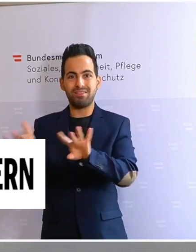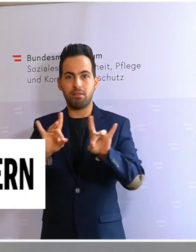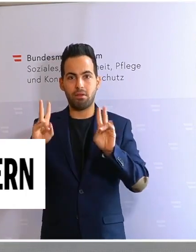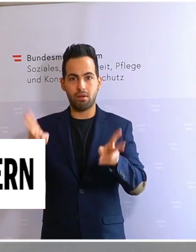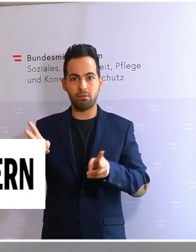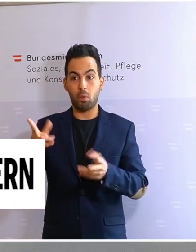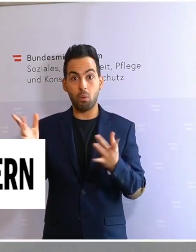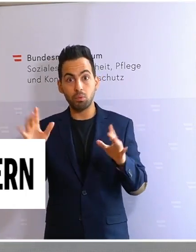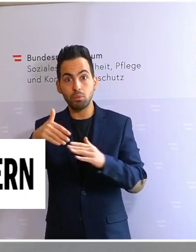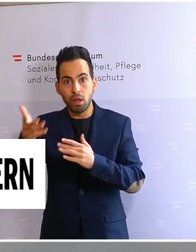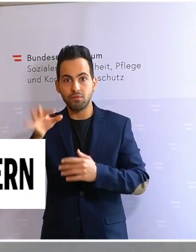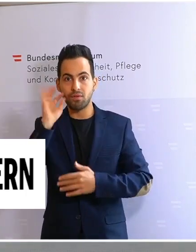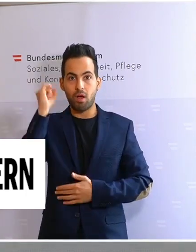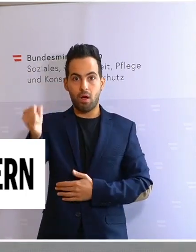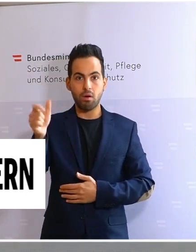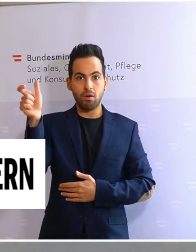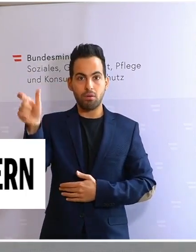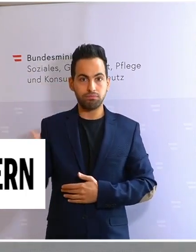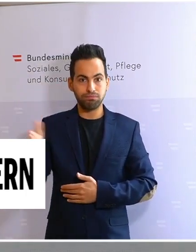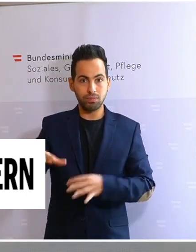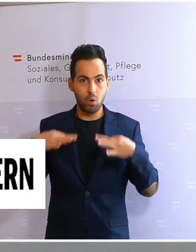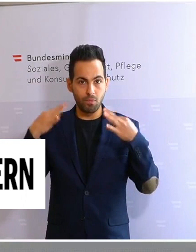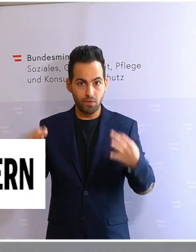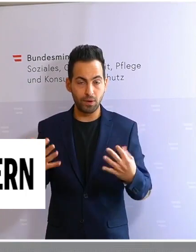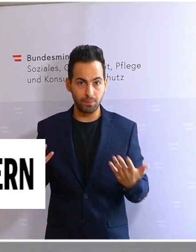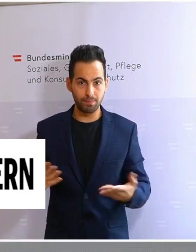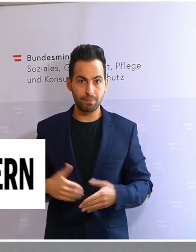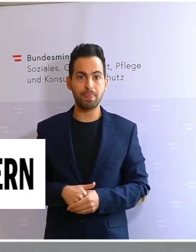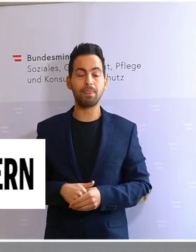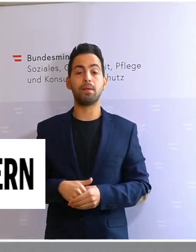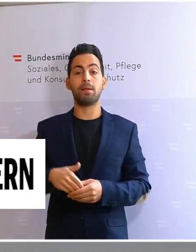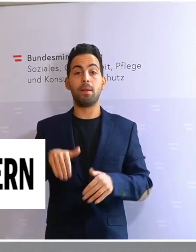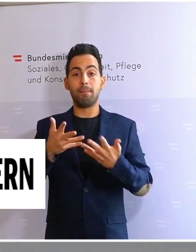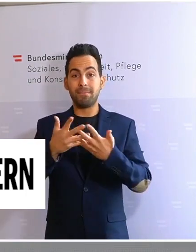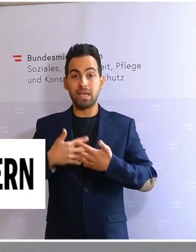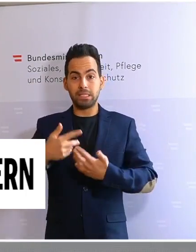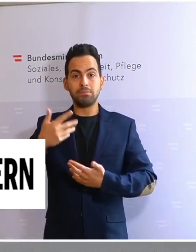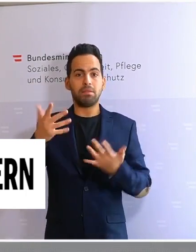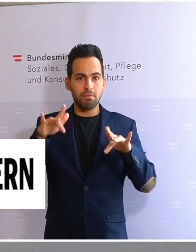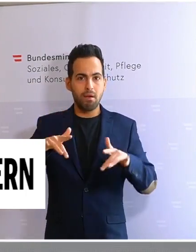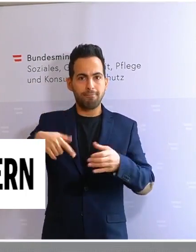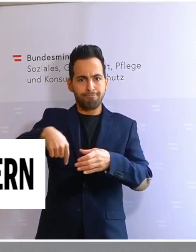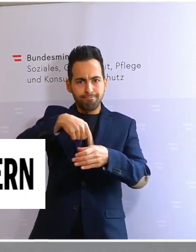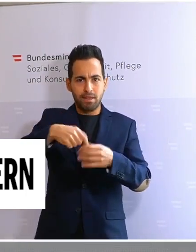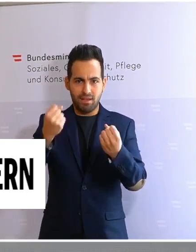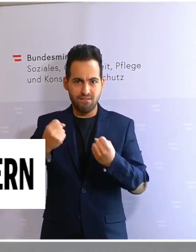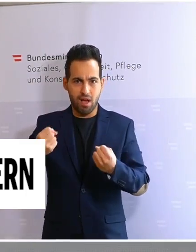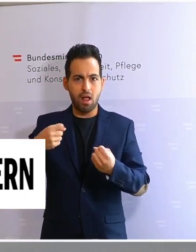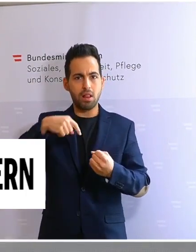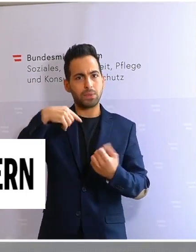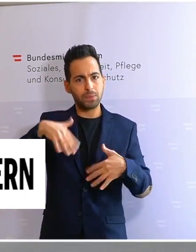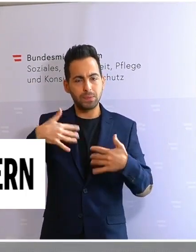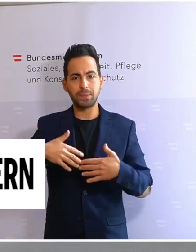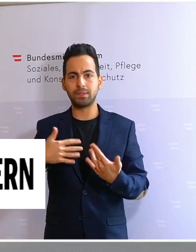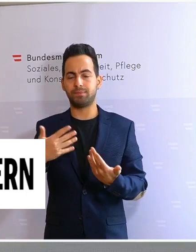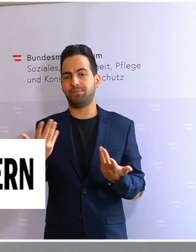zum Opfer gemacht wurde. Wir wissen, was die Mechanismen hinter der Gewalt sind. Wir leben in einer Gesellschaft, in der nach wie vor